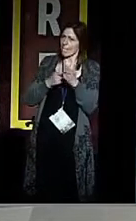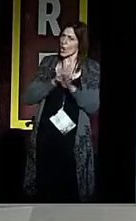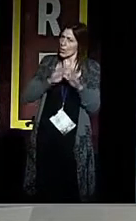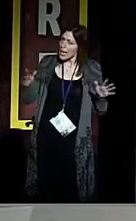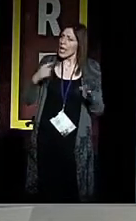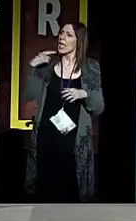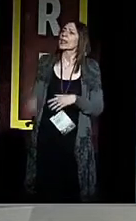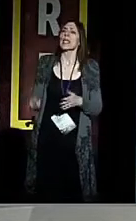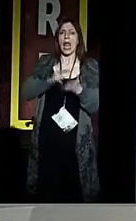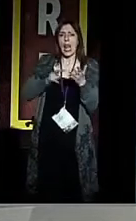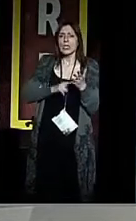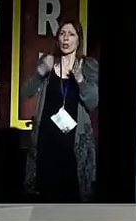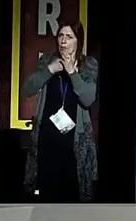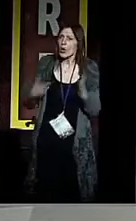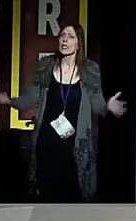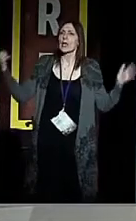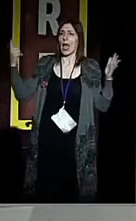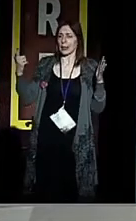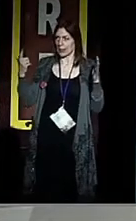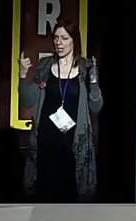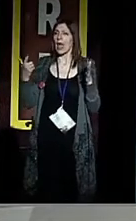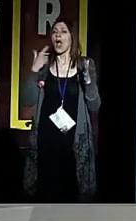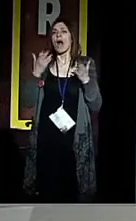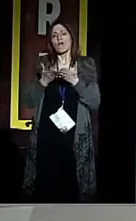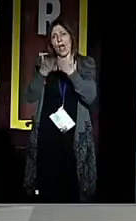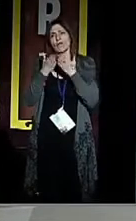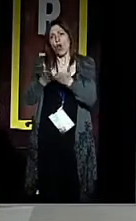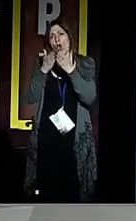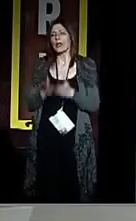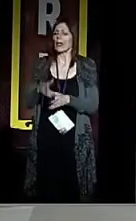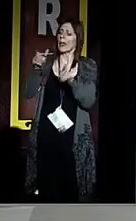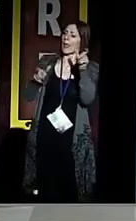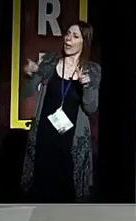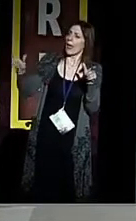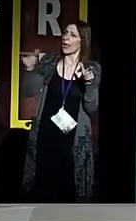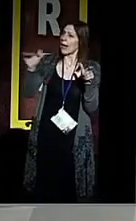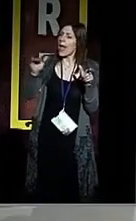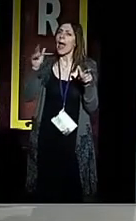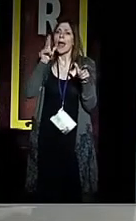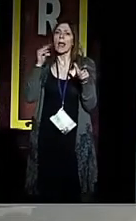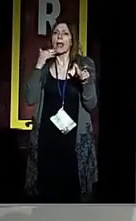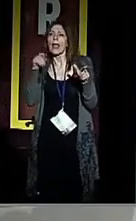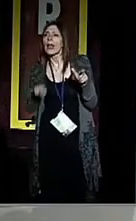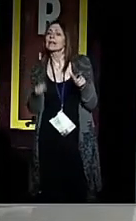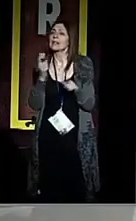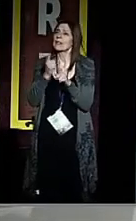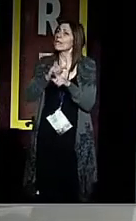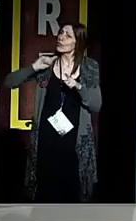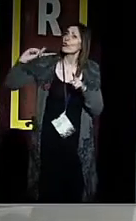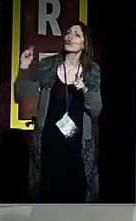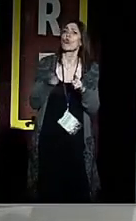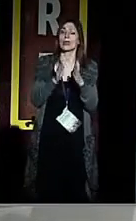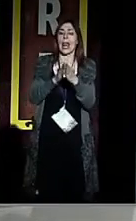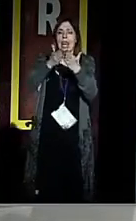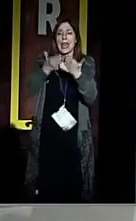importante, aiutare chi vuole leggere, favorire il fatto che i ragazzi e le ragazze e tutti abbiano un libro in mano.